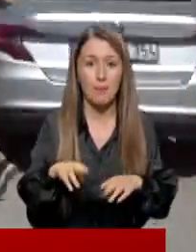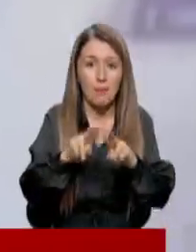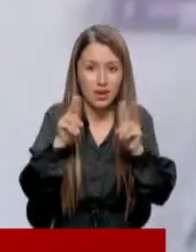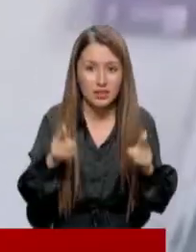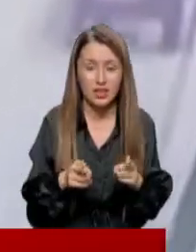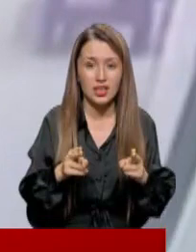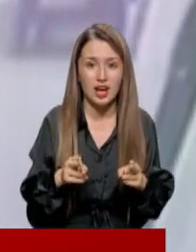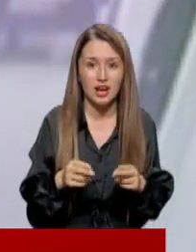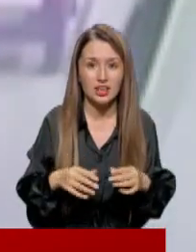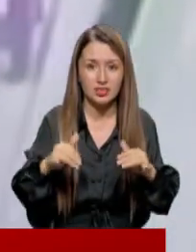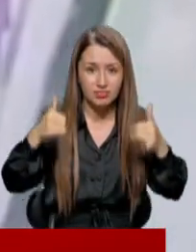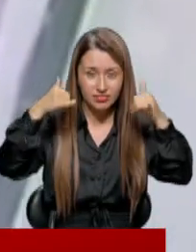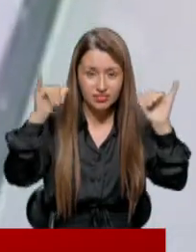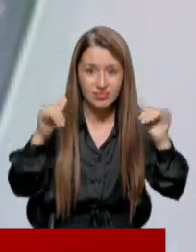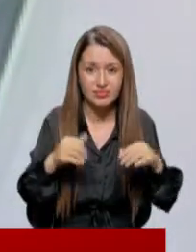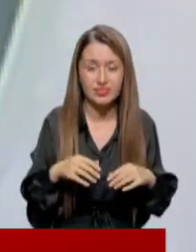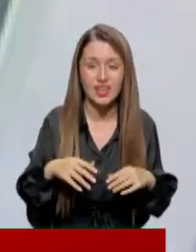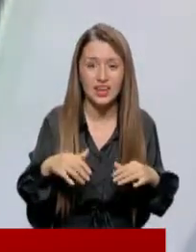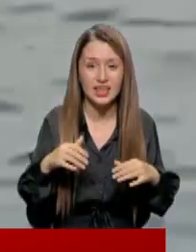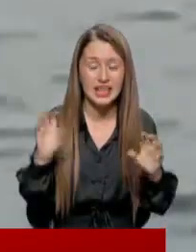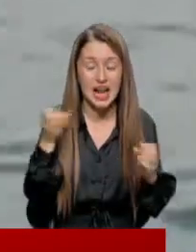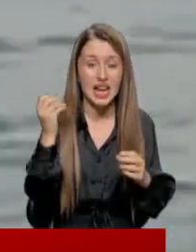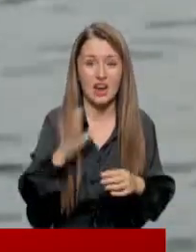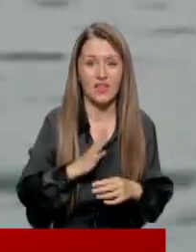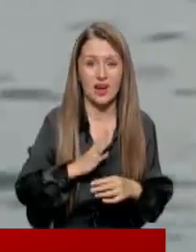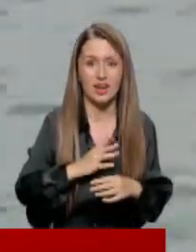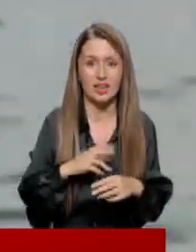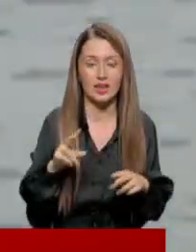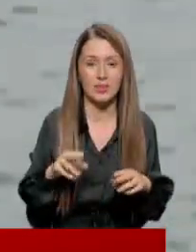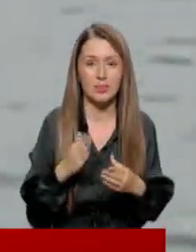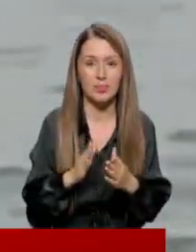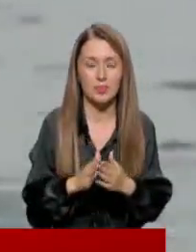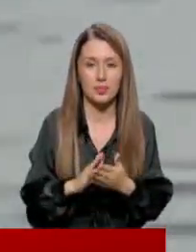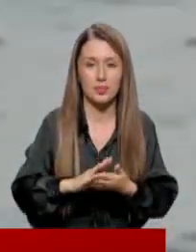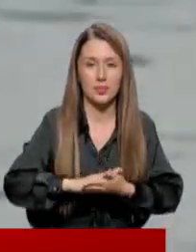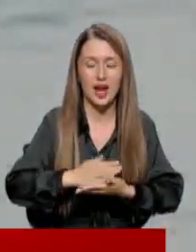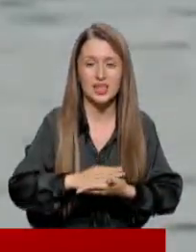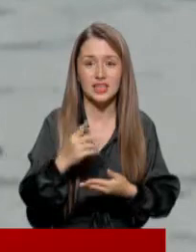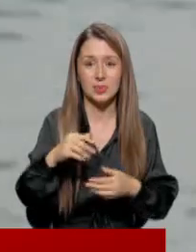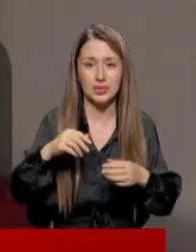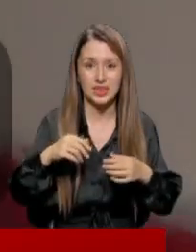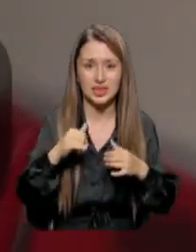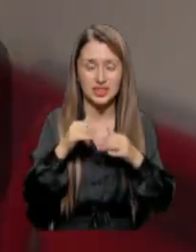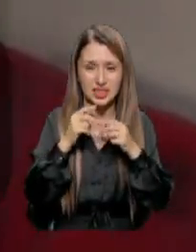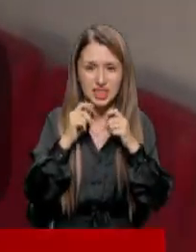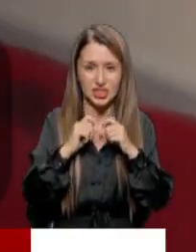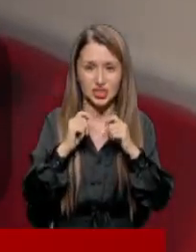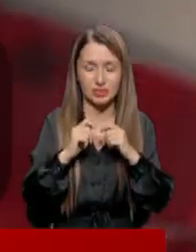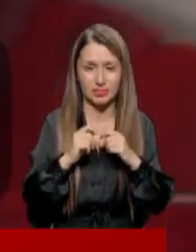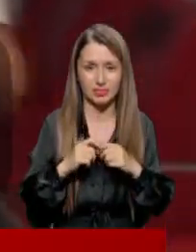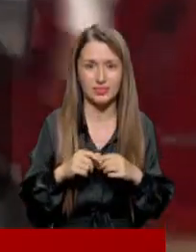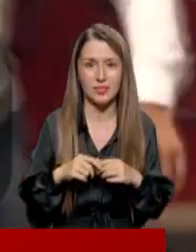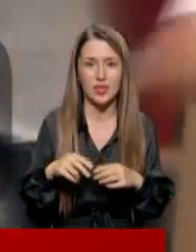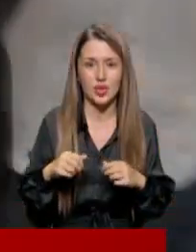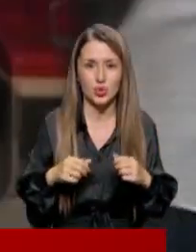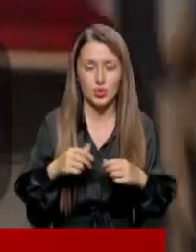mağazalarda kuzu, dana, keçi alarmı vardı. Mersin'de bir keçi denize atladı, 600 metre yüzdü. Vallahi bıçaklarla hayvan